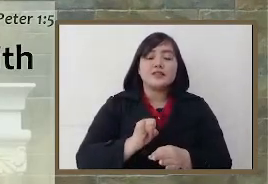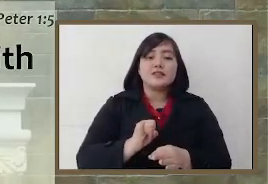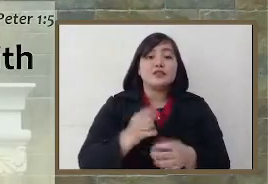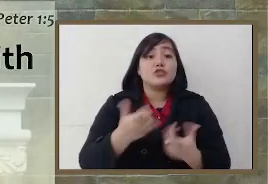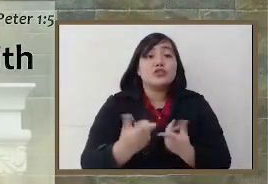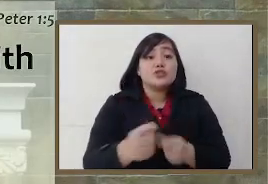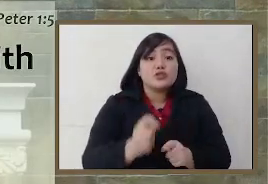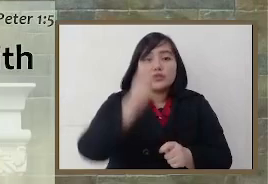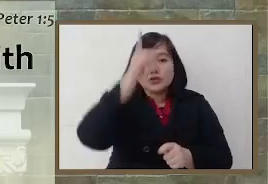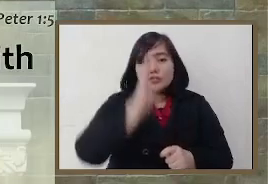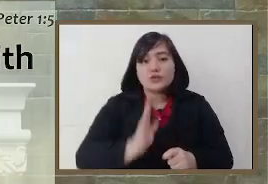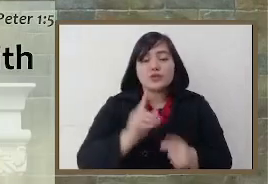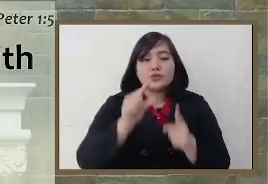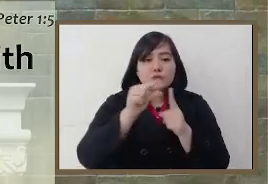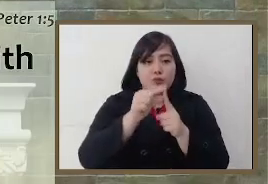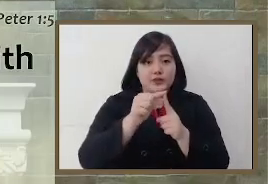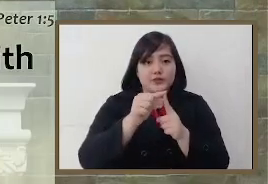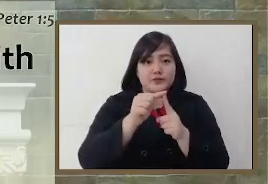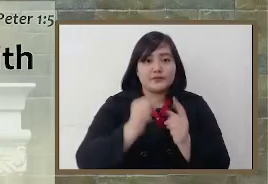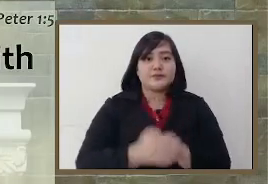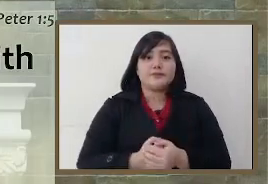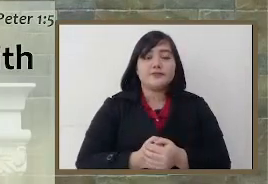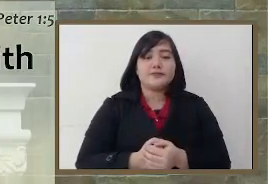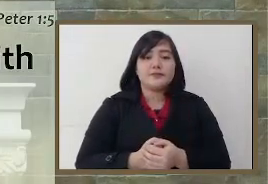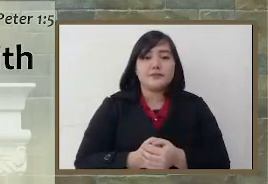word. Yan po